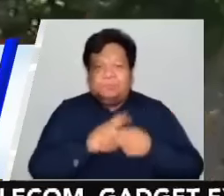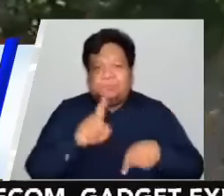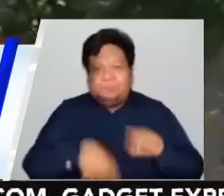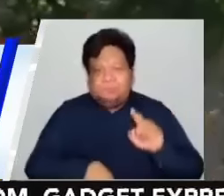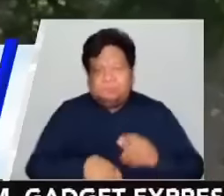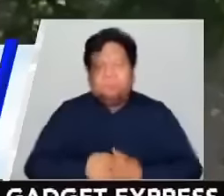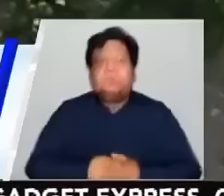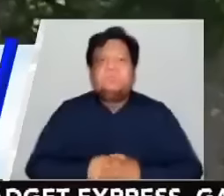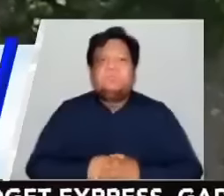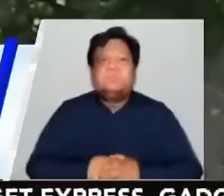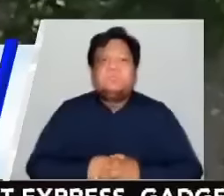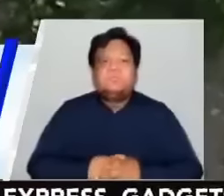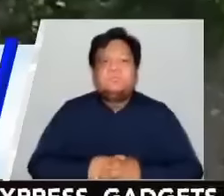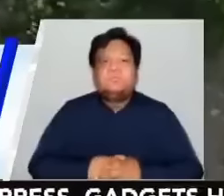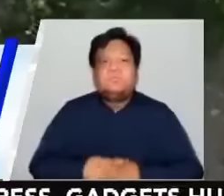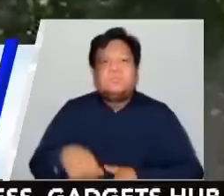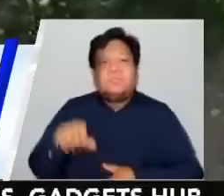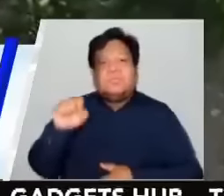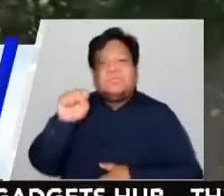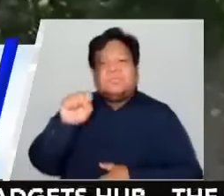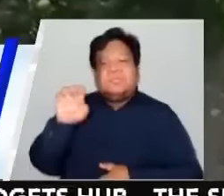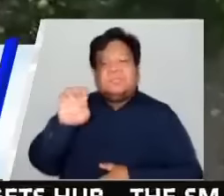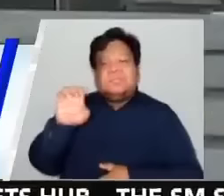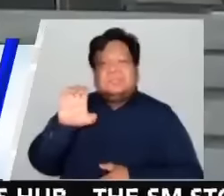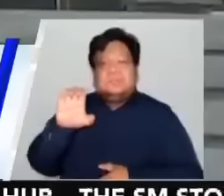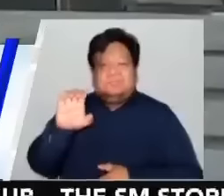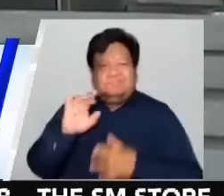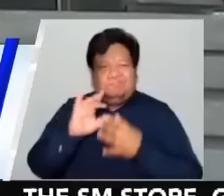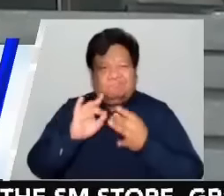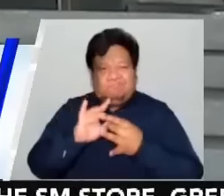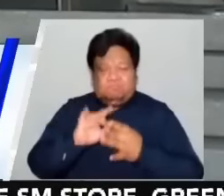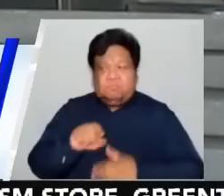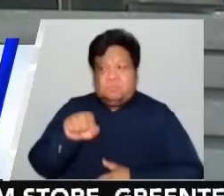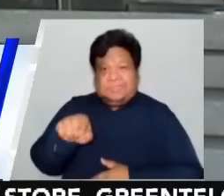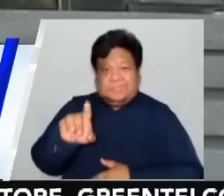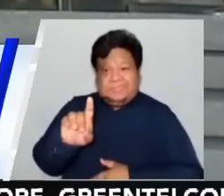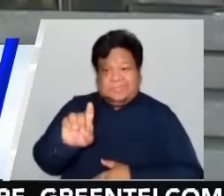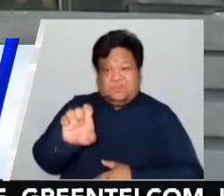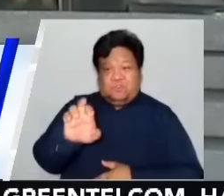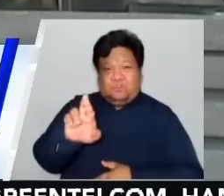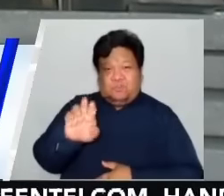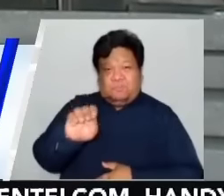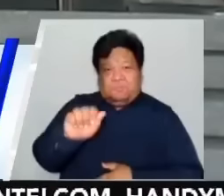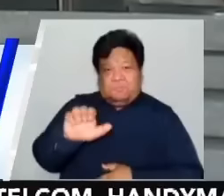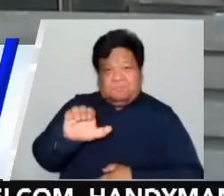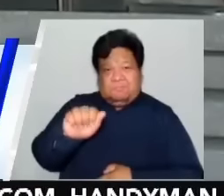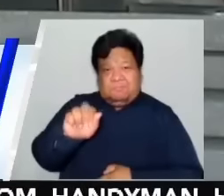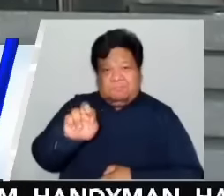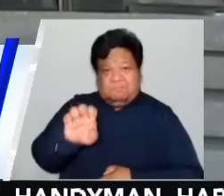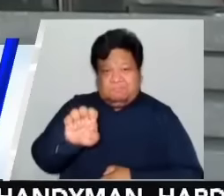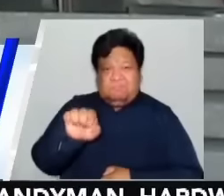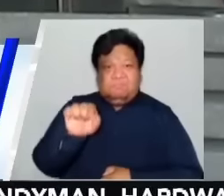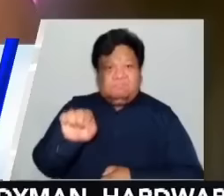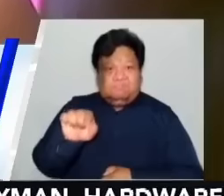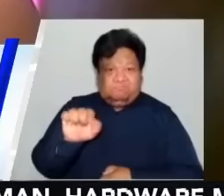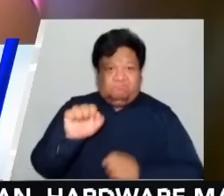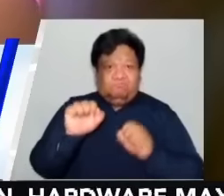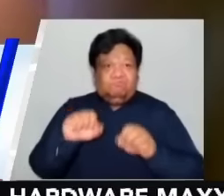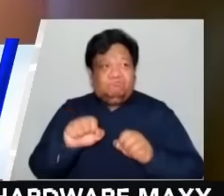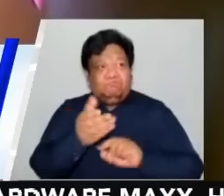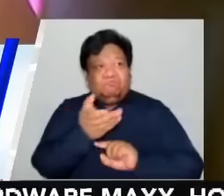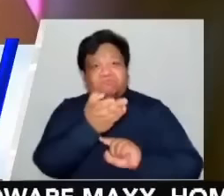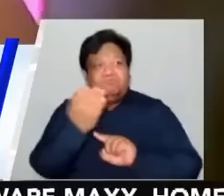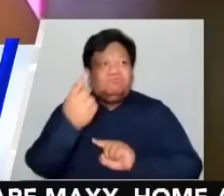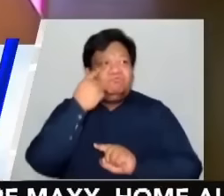SEC, hindi rehistrado ang Dermacare para mag-solicit ng investment at wala rin itong lisensya para magbenta ng securities. Pagtitiyak